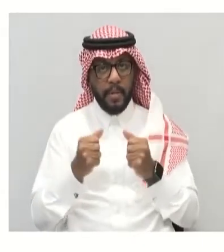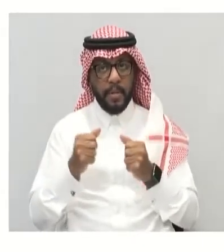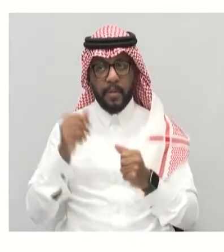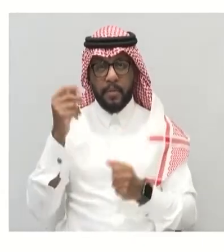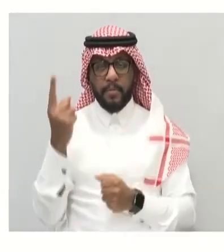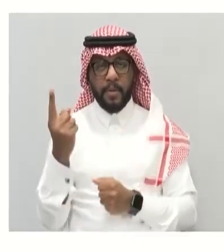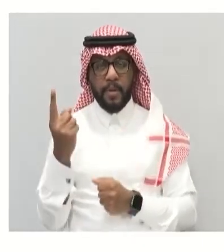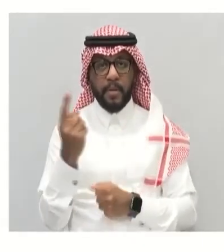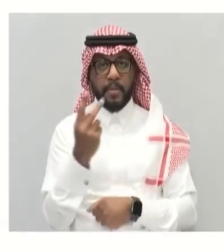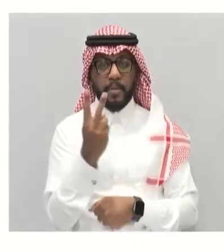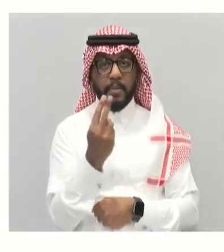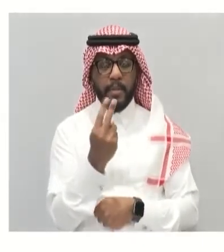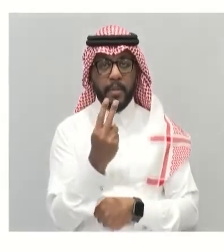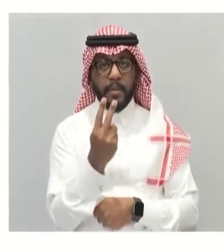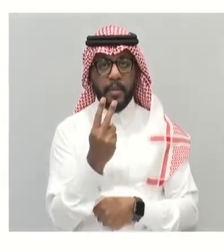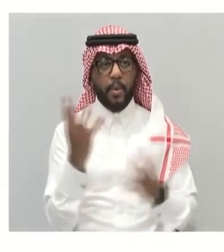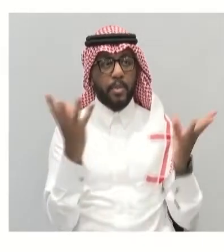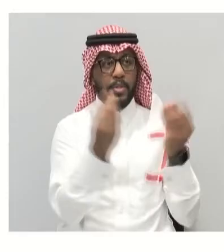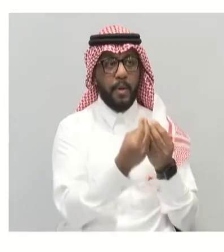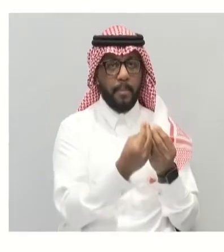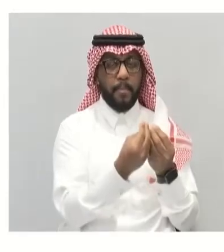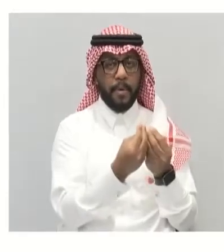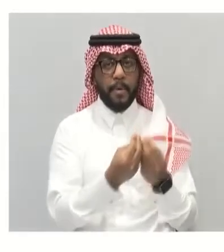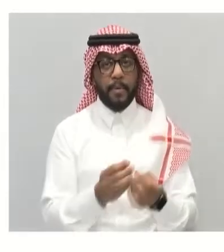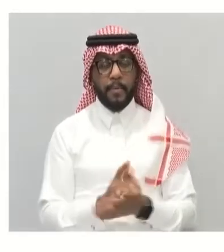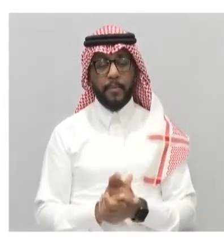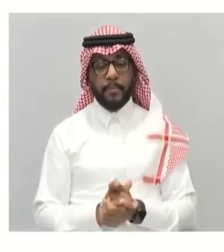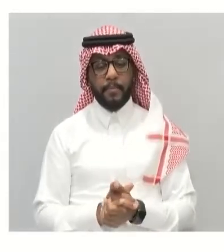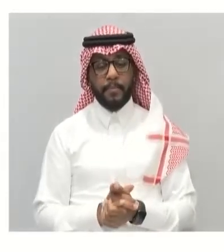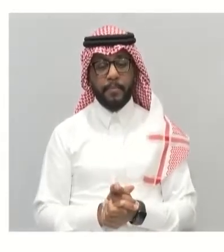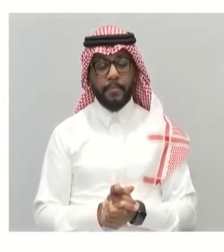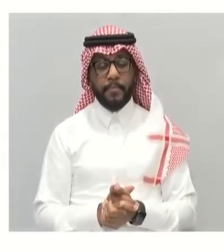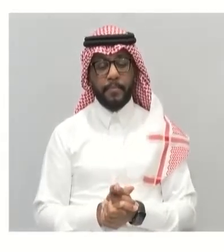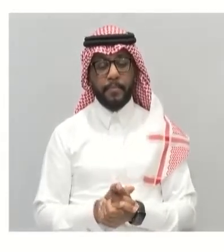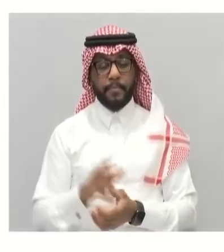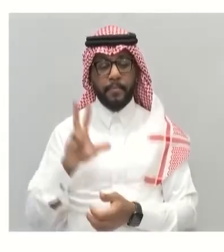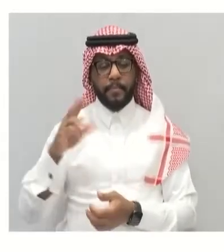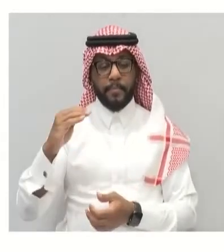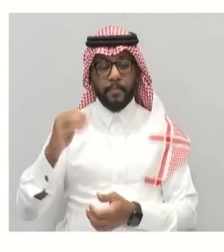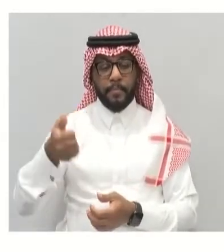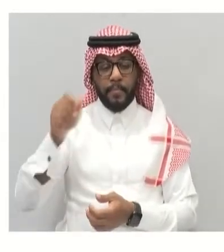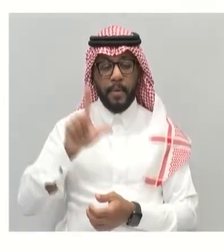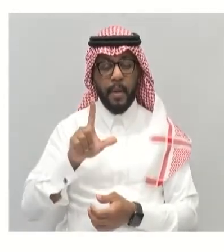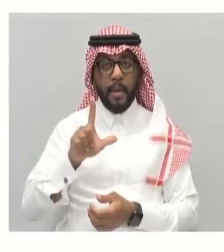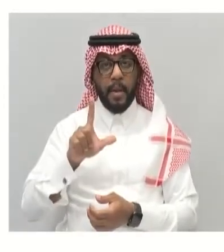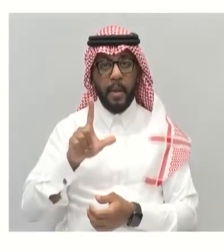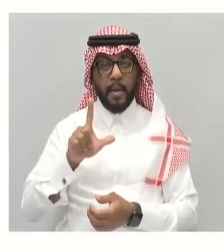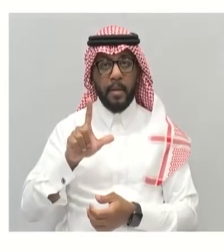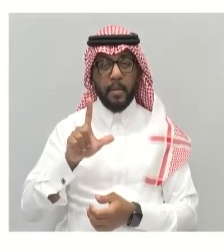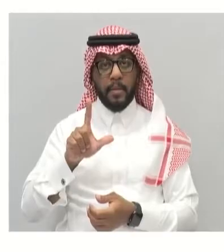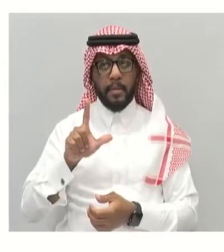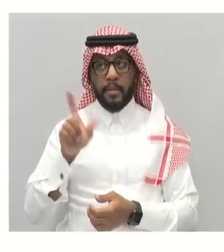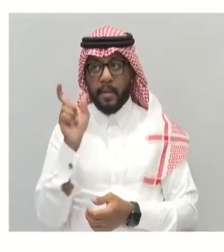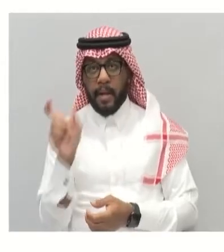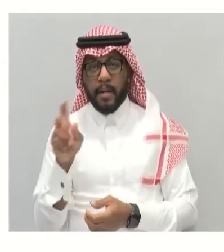والجمع من حيث العدد صاحب الحال يوافق الحال في العدد سواء ان كان مثنى